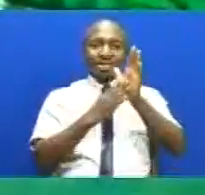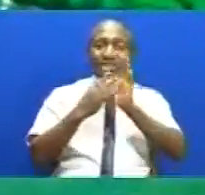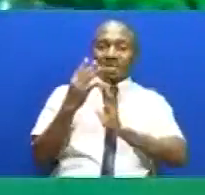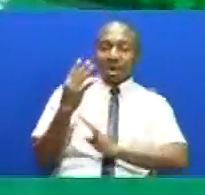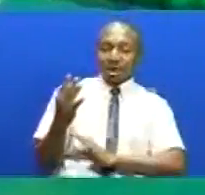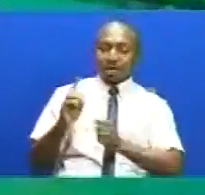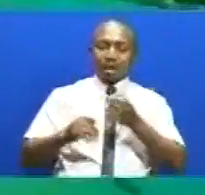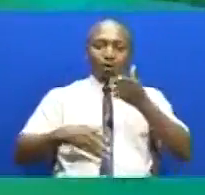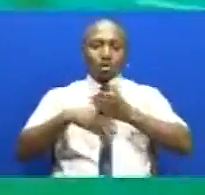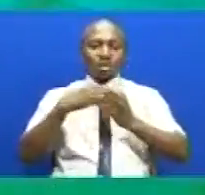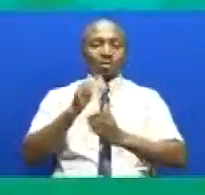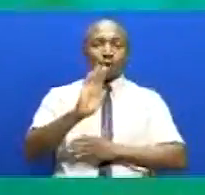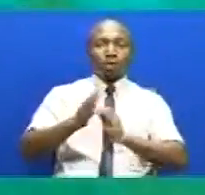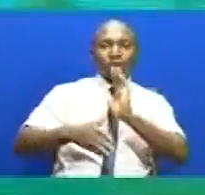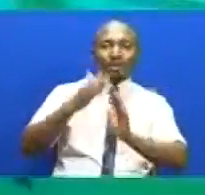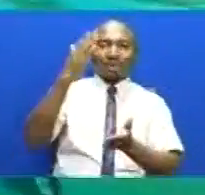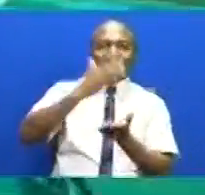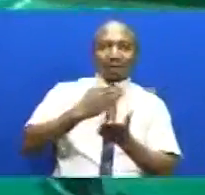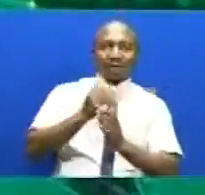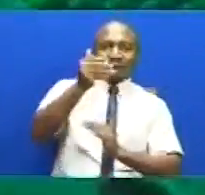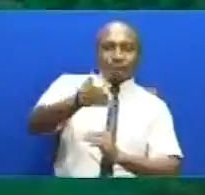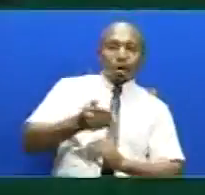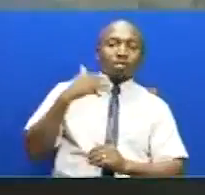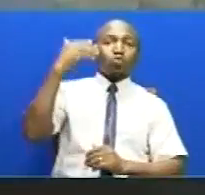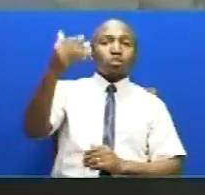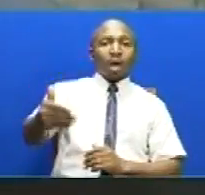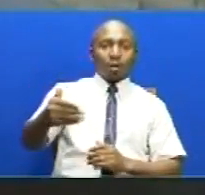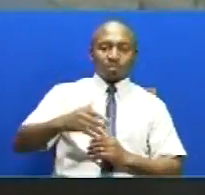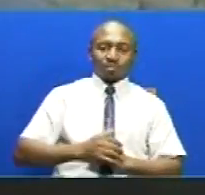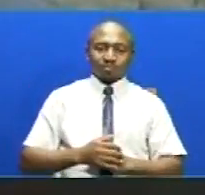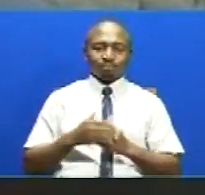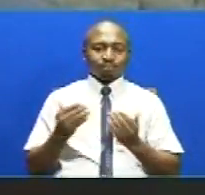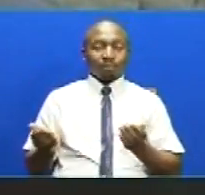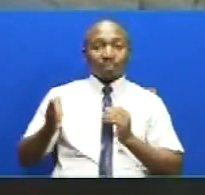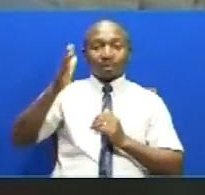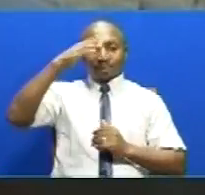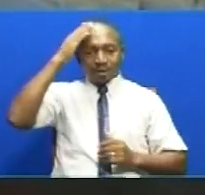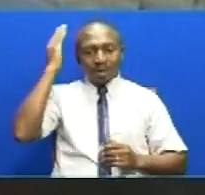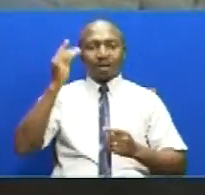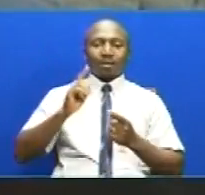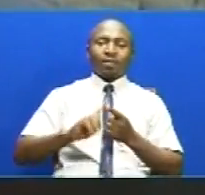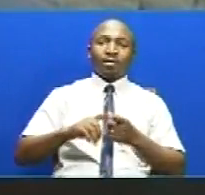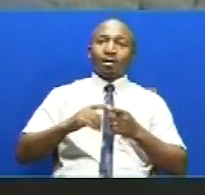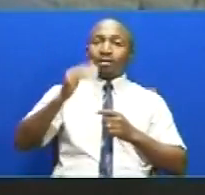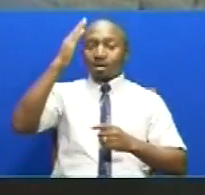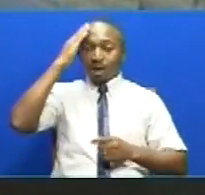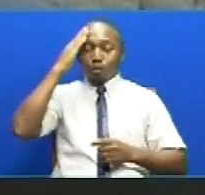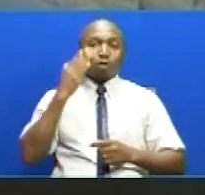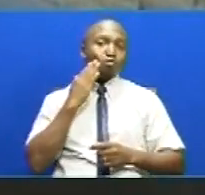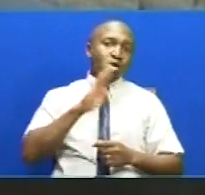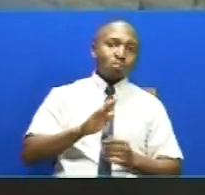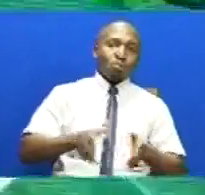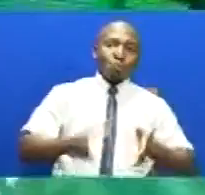na ujenzi wake kuanza katikati ya mwezi ujao. Serikali inatambua umuhimu wa barabara